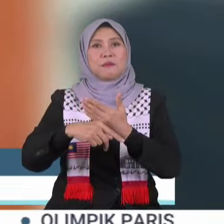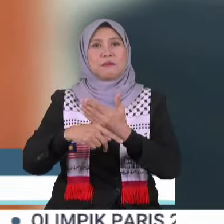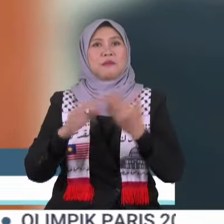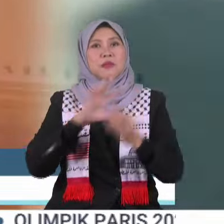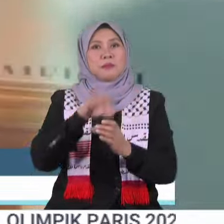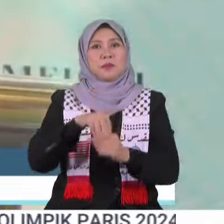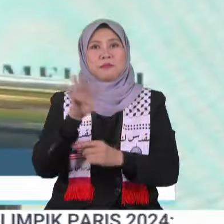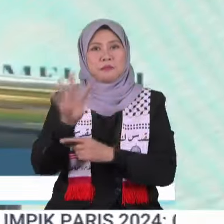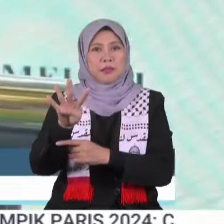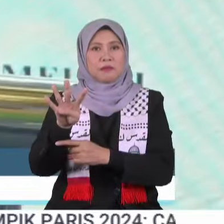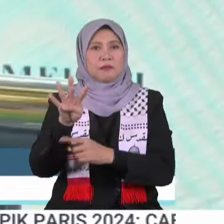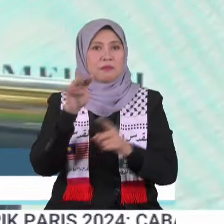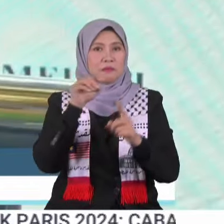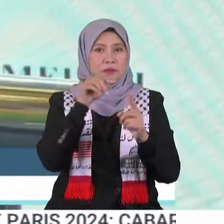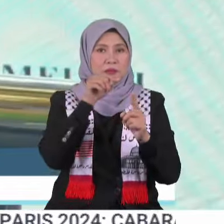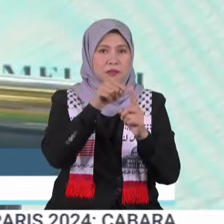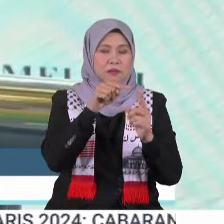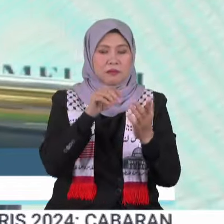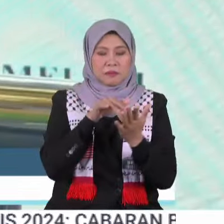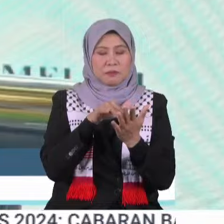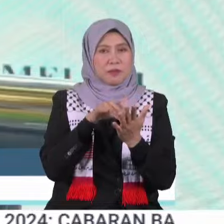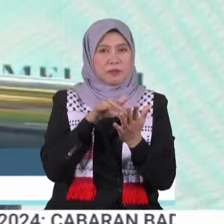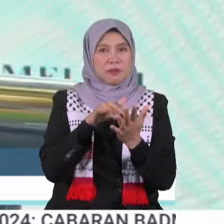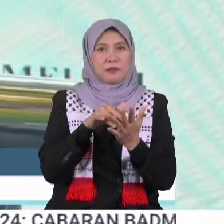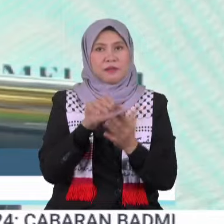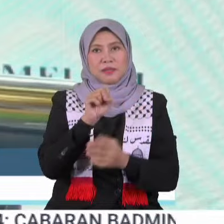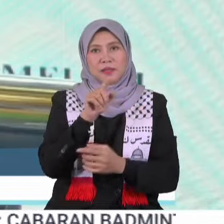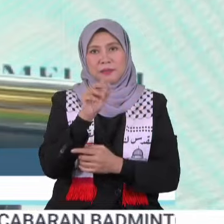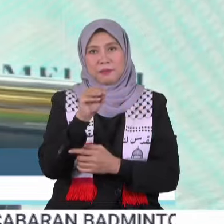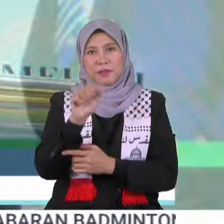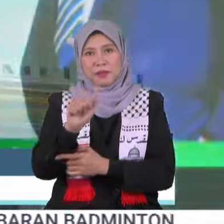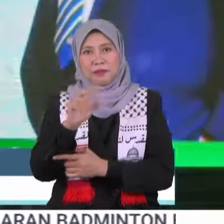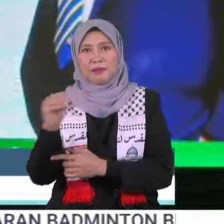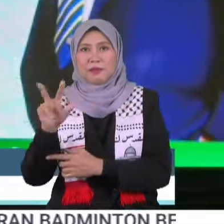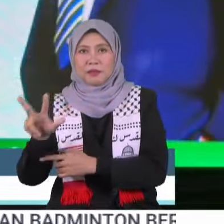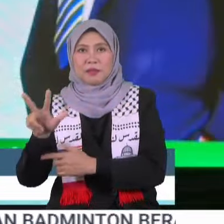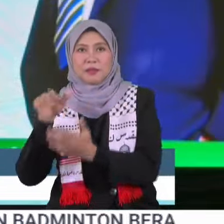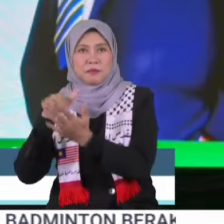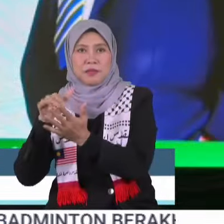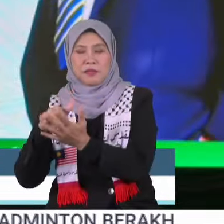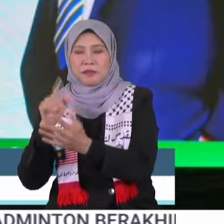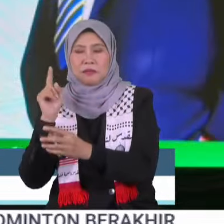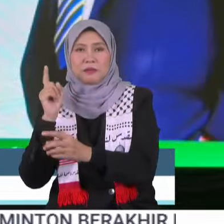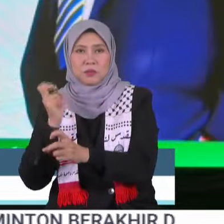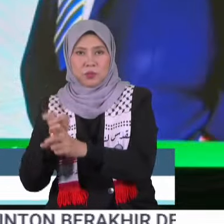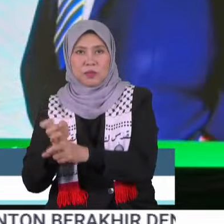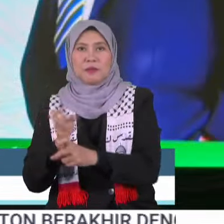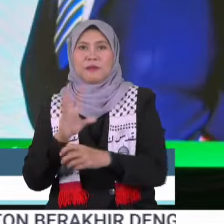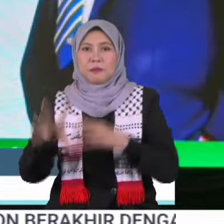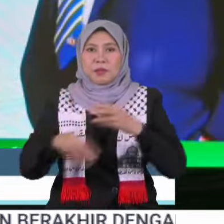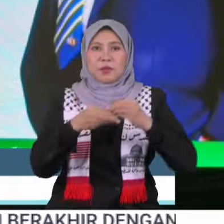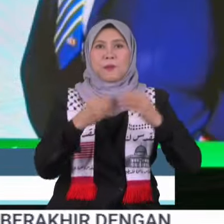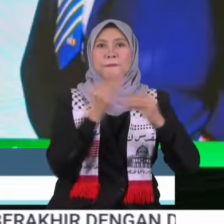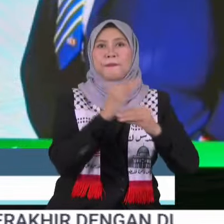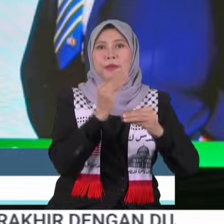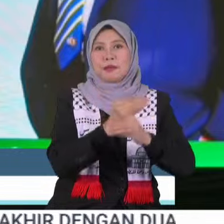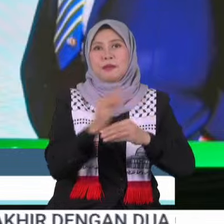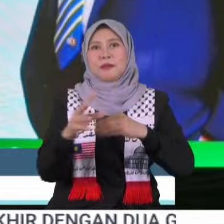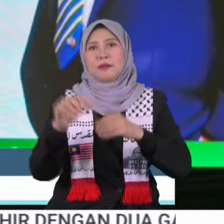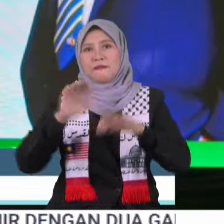mata pelajaran STEM A dan 3 mata pelajaran teras kritikal, ia termasuk subjek matematik tambahan, fizik,